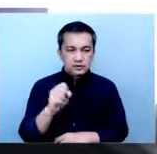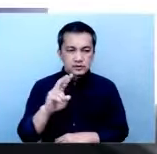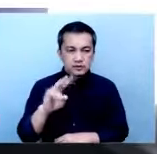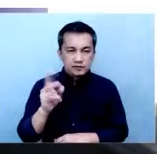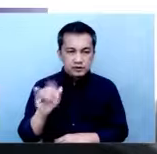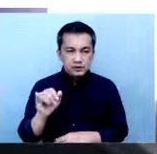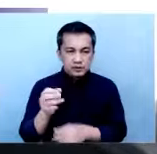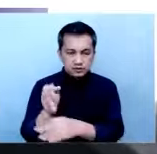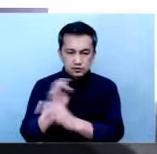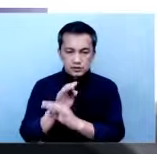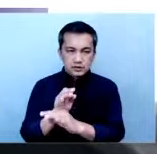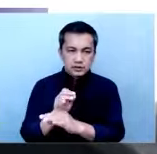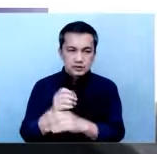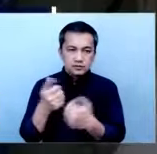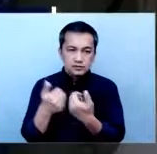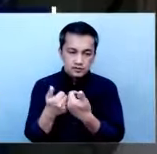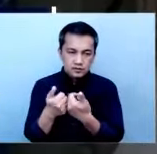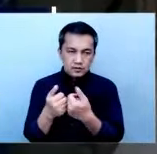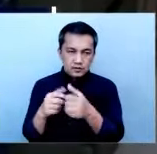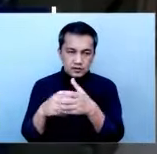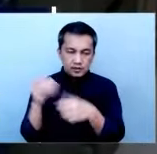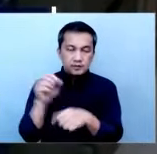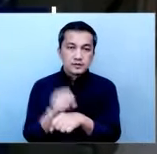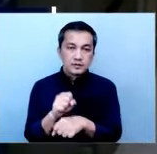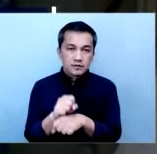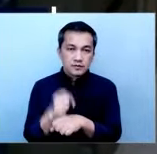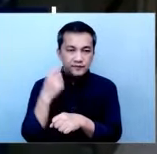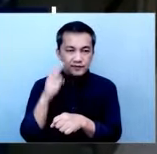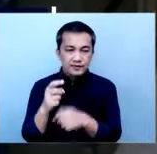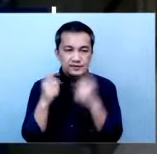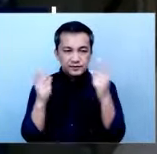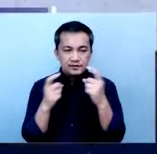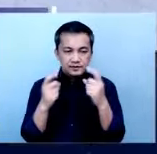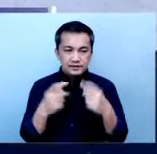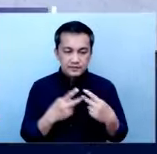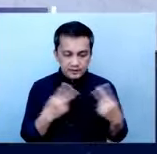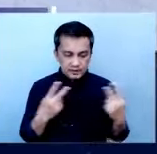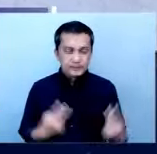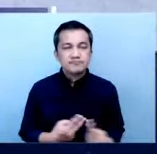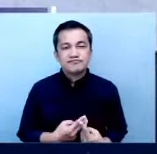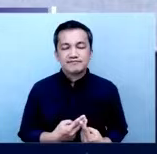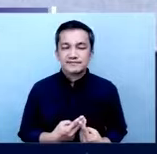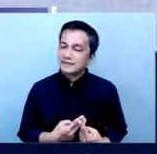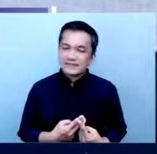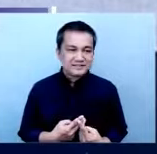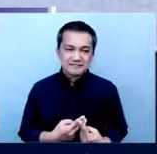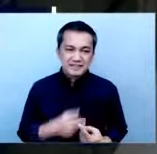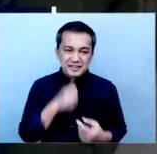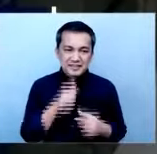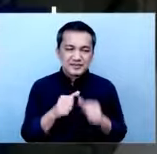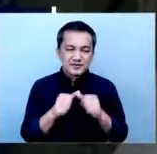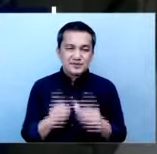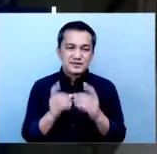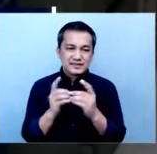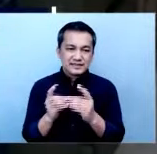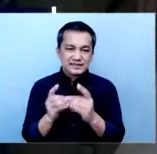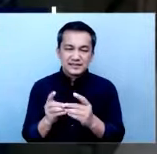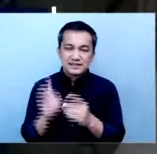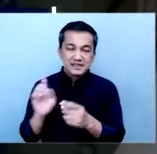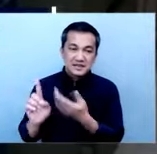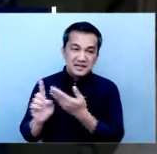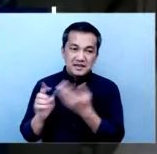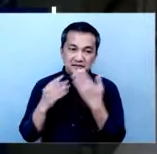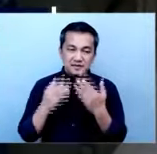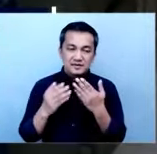susunduin dapat niya ang kanyang kasintahang palabas ng trabaho para mag-celebrate ng Valentine's Day. Hindi man natuloy ang kanilang date, laking pasasalamat na